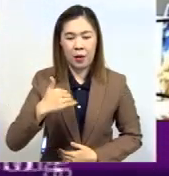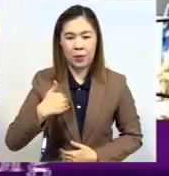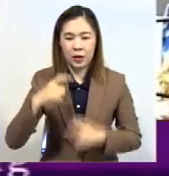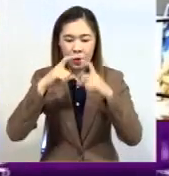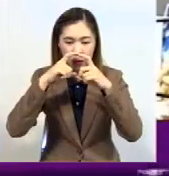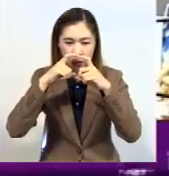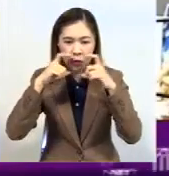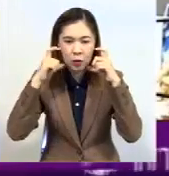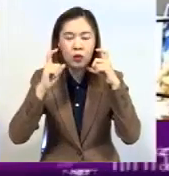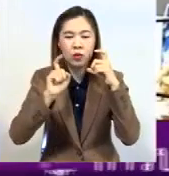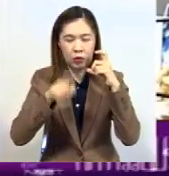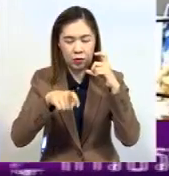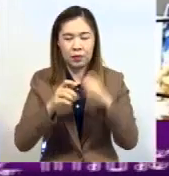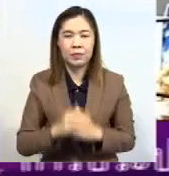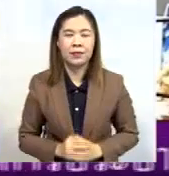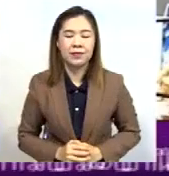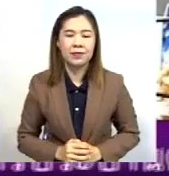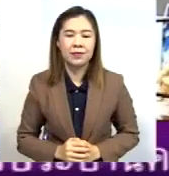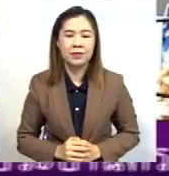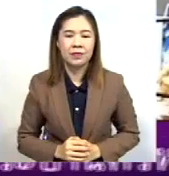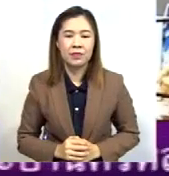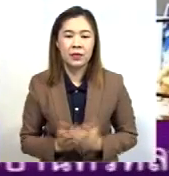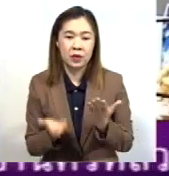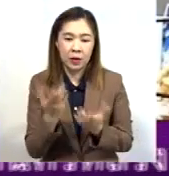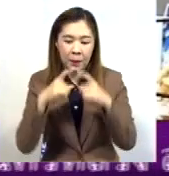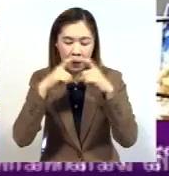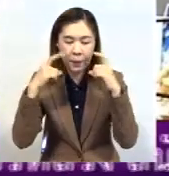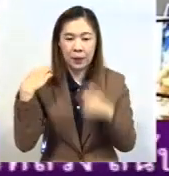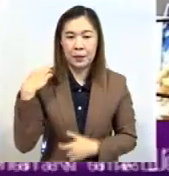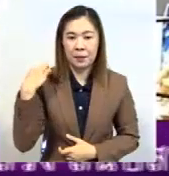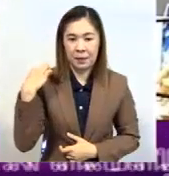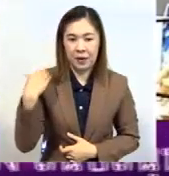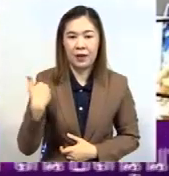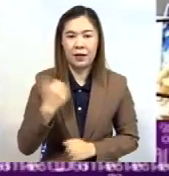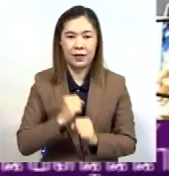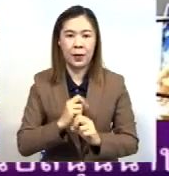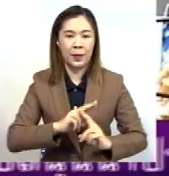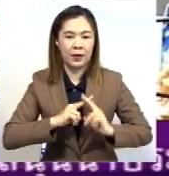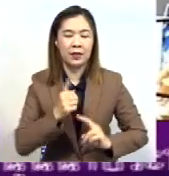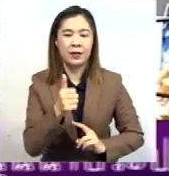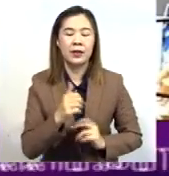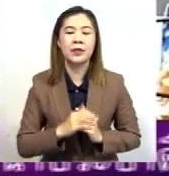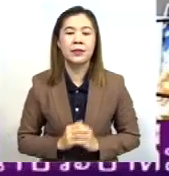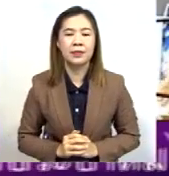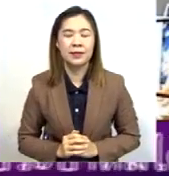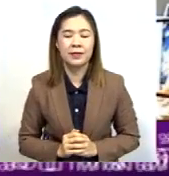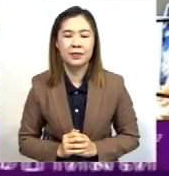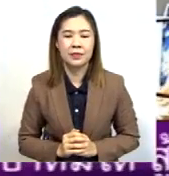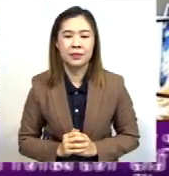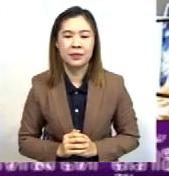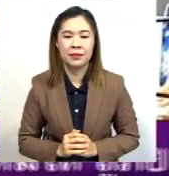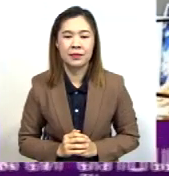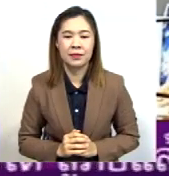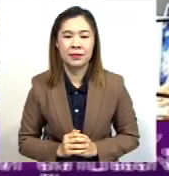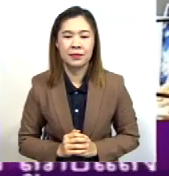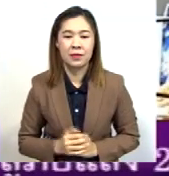องใส่หน้ากากอนามัยนะครับหรือหน้ากากผ้านะครับเพราะหน้ากากผ้านี่ทำได้เองนะครับหน้ากากผ้านี่ถ้าว่าไปแล้วเนี่ยเ